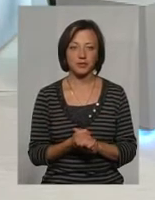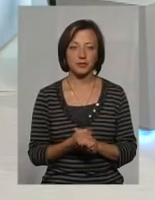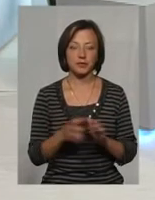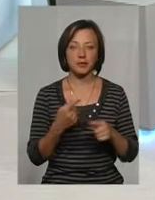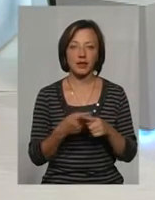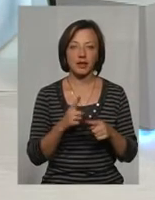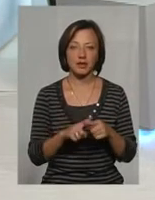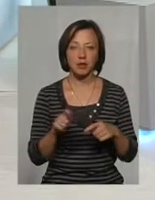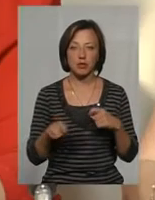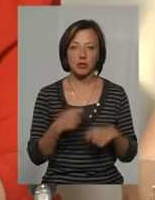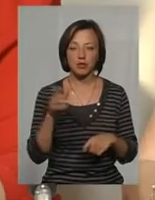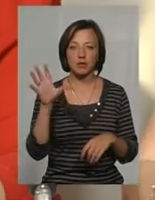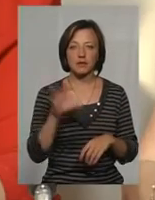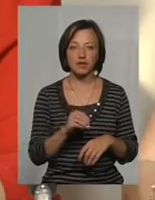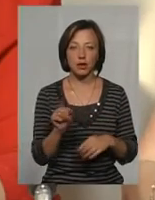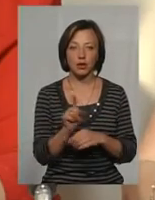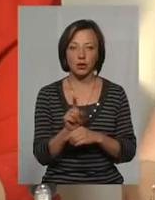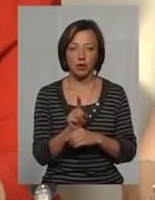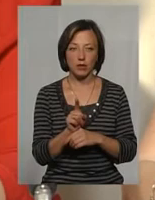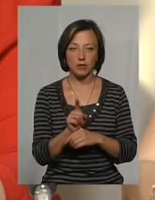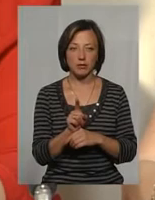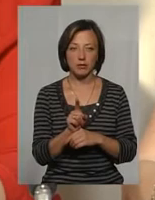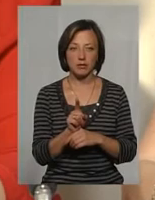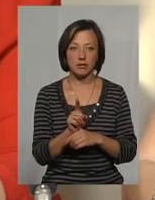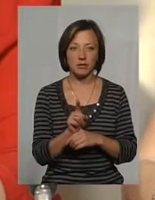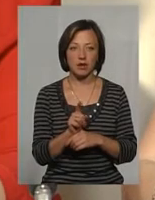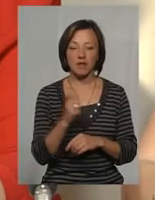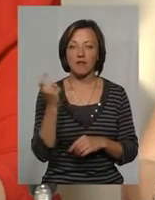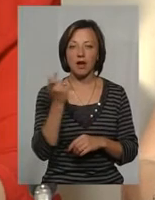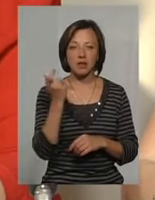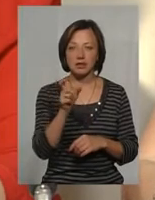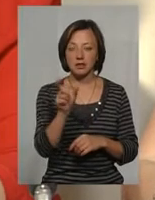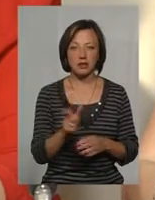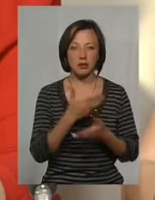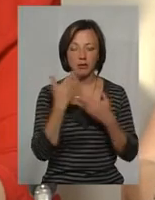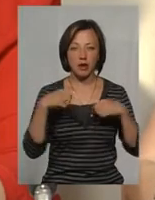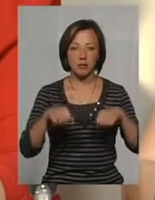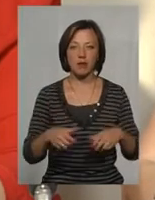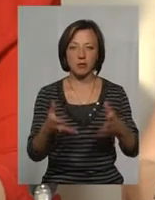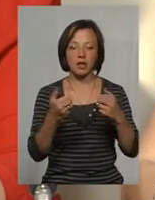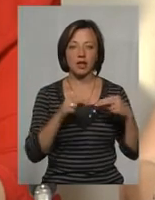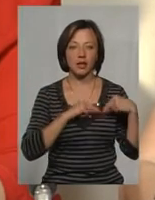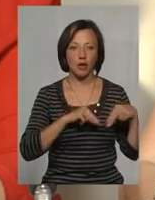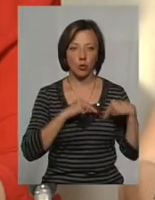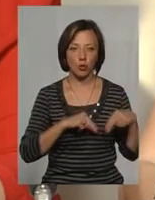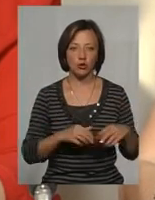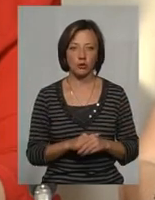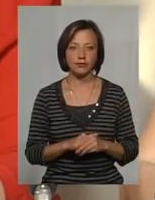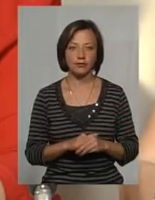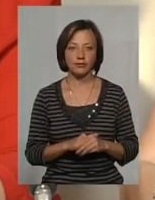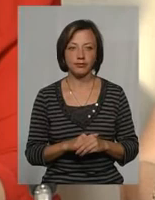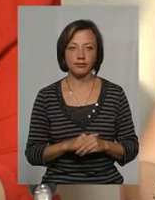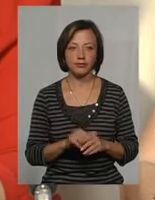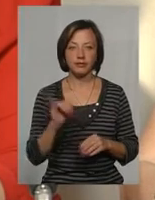Це порушення всіх норм. Власник не має права прийняти таких осіб на роботу.